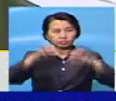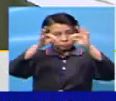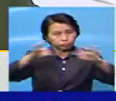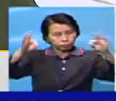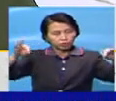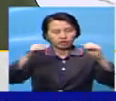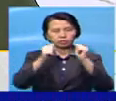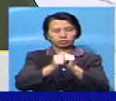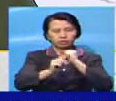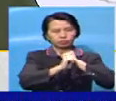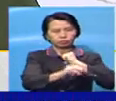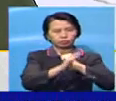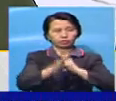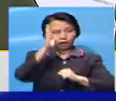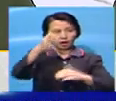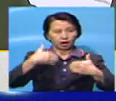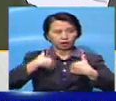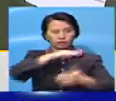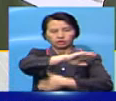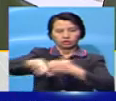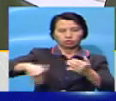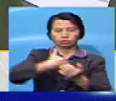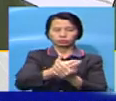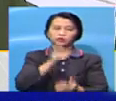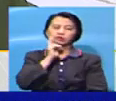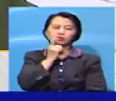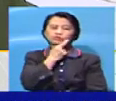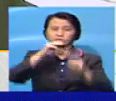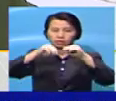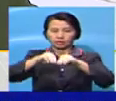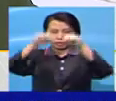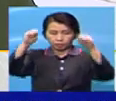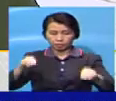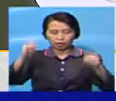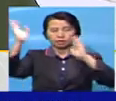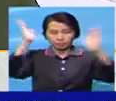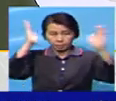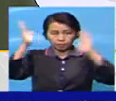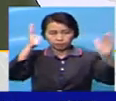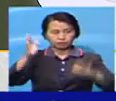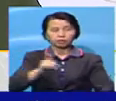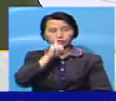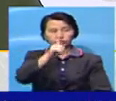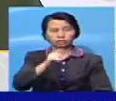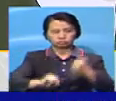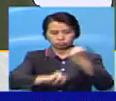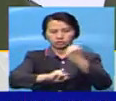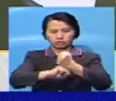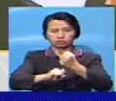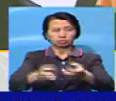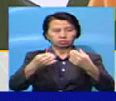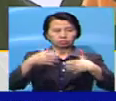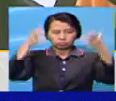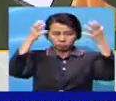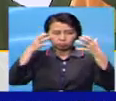promosi yang akan diadakan di seluruh cawangan-cawangan McDonald's di seluruh negara sudah pasti penajaan ini bagi masuk adalah